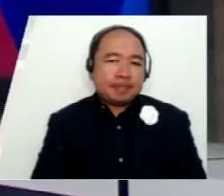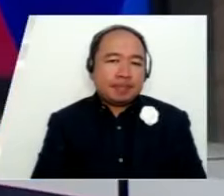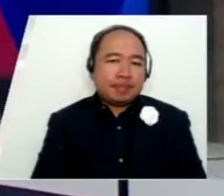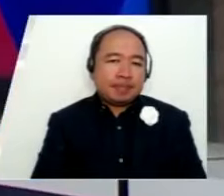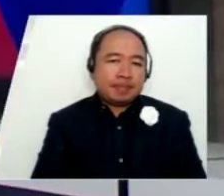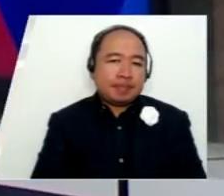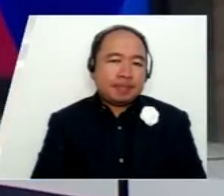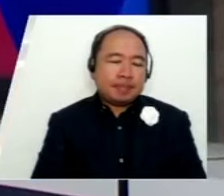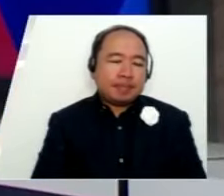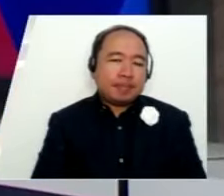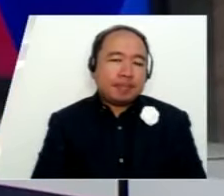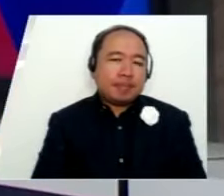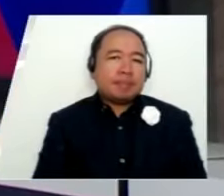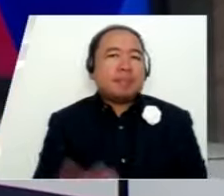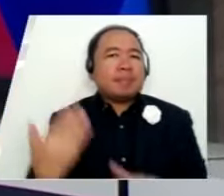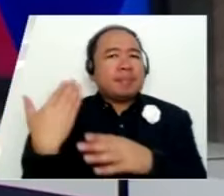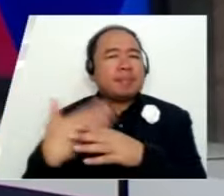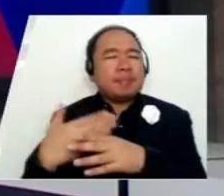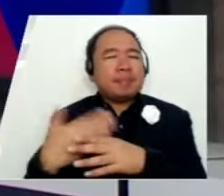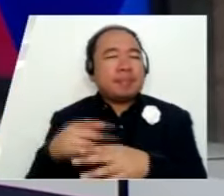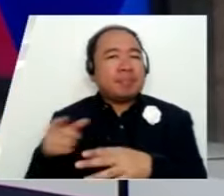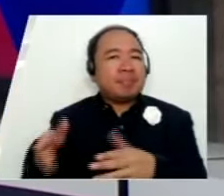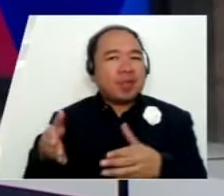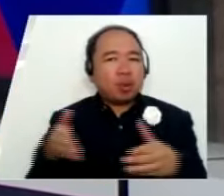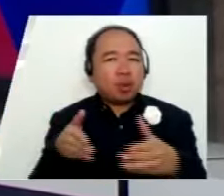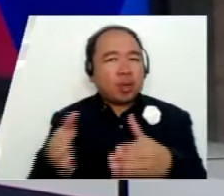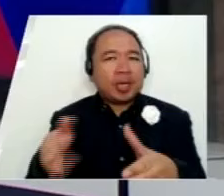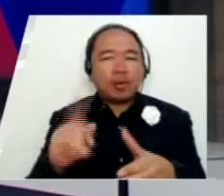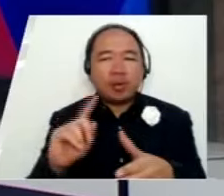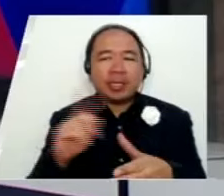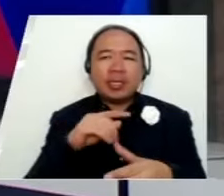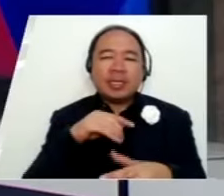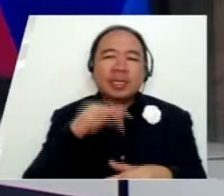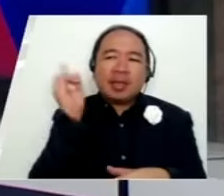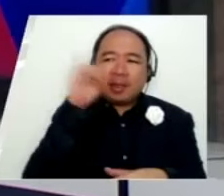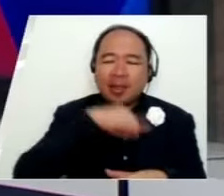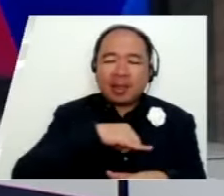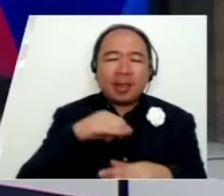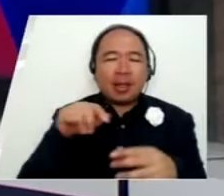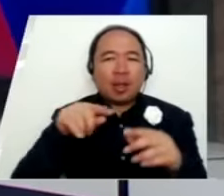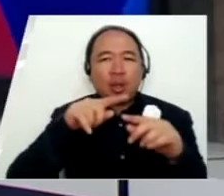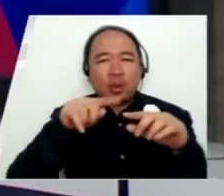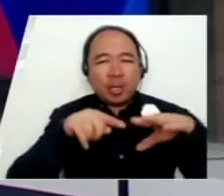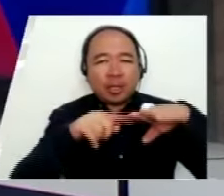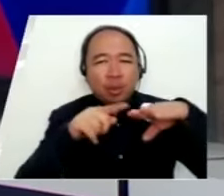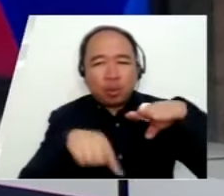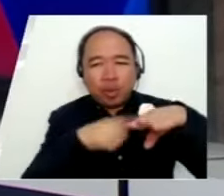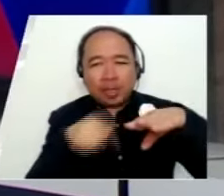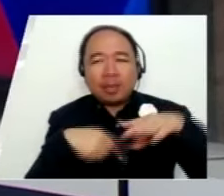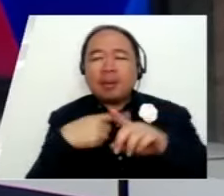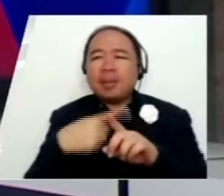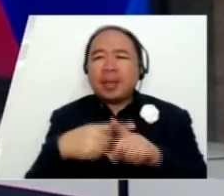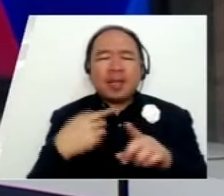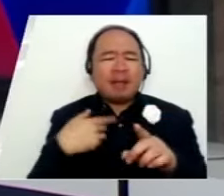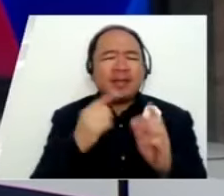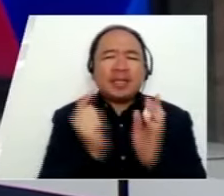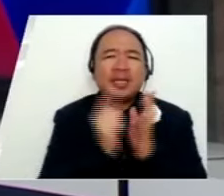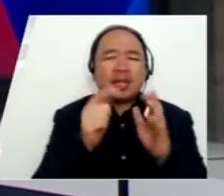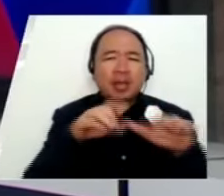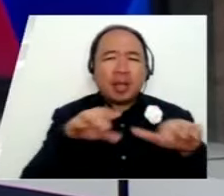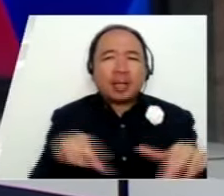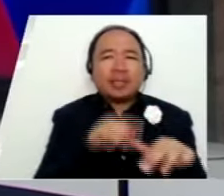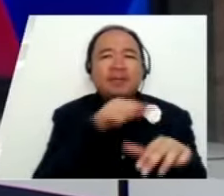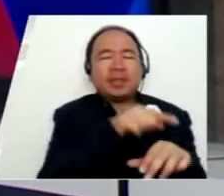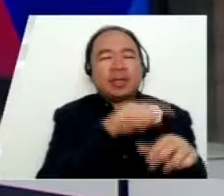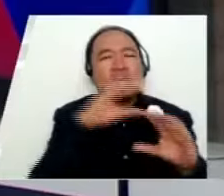Sa gabal na nga sa kalsada, ang mga tambak na gulong, may illegal pa umunong ginagawa ang isang negosyo sa lungsod ng Caloocan. Itinimbre ang